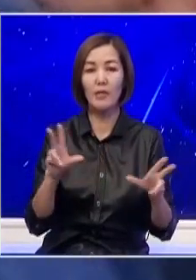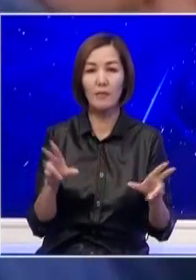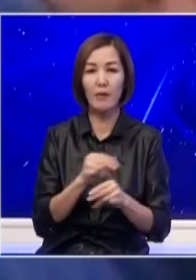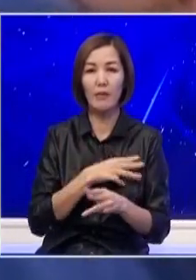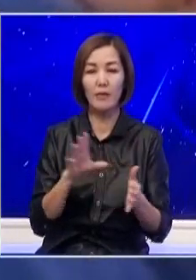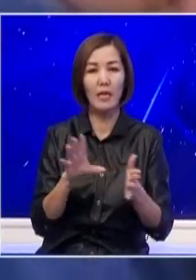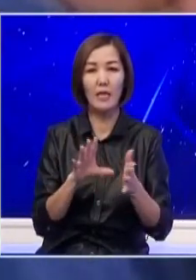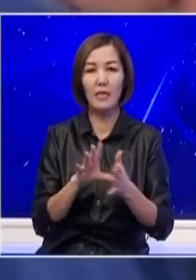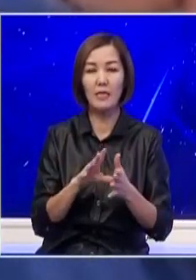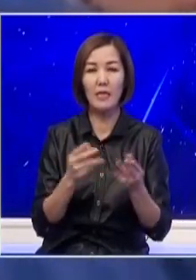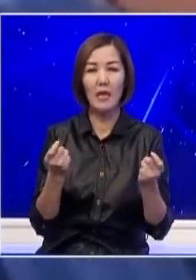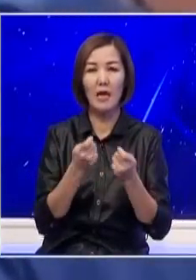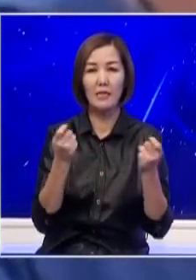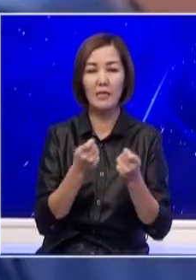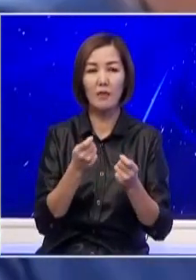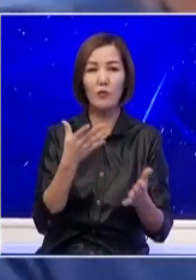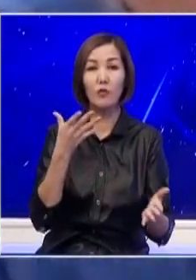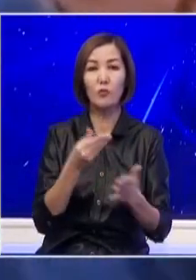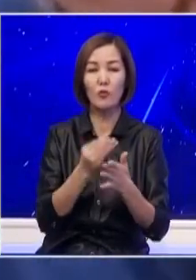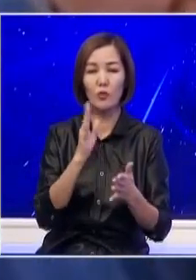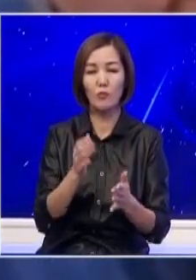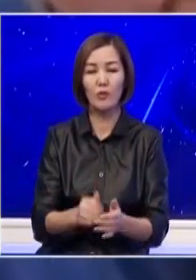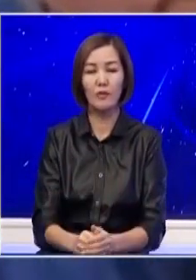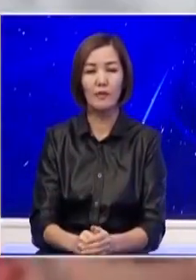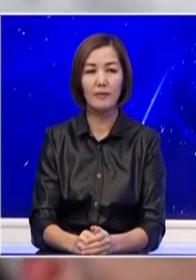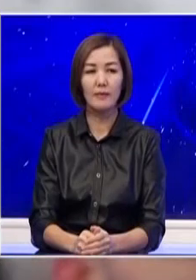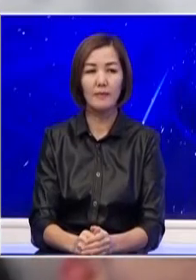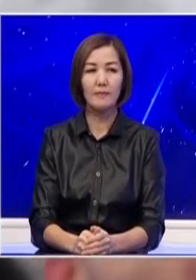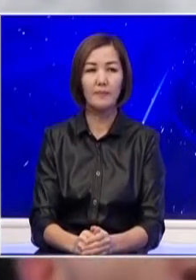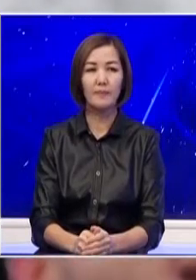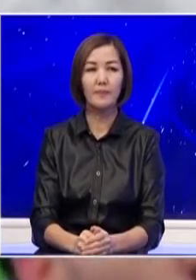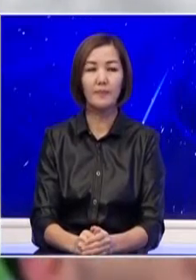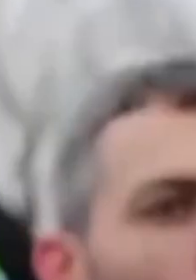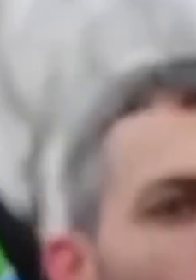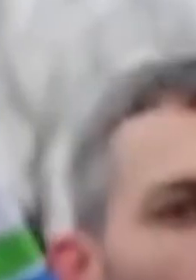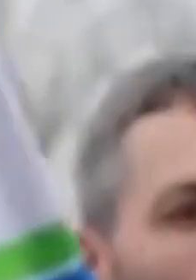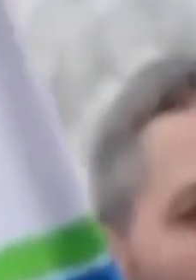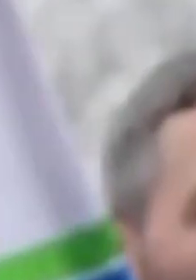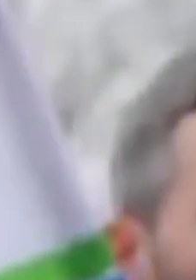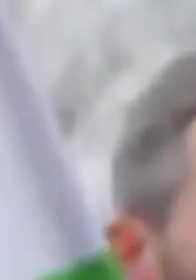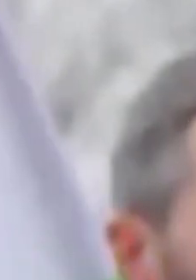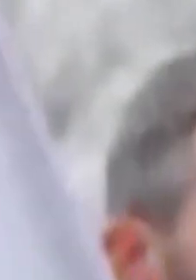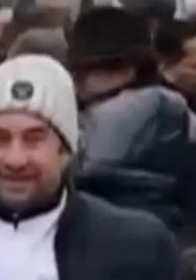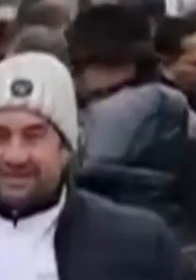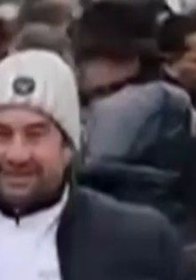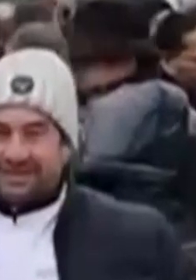қуаты ақысының тек азғантай бөлігін өтейді. Топтаманы ғалымтор ақпараттар негізінде дайындаған Мадина Мұратбекқызы, Жетісу